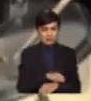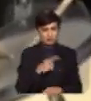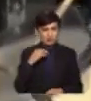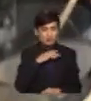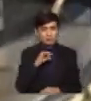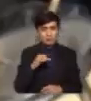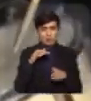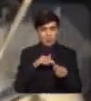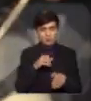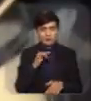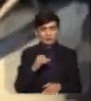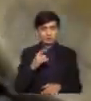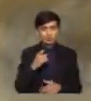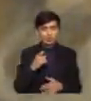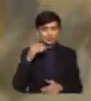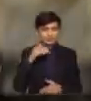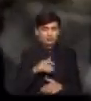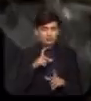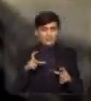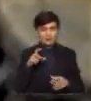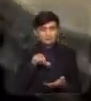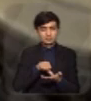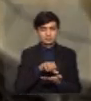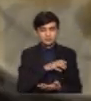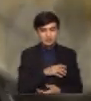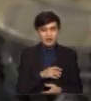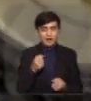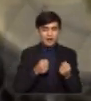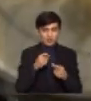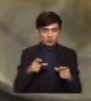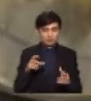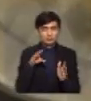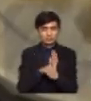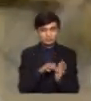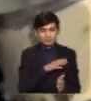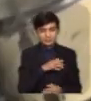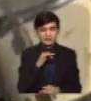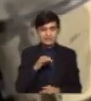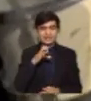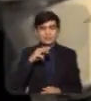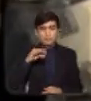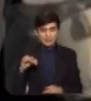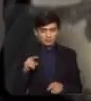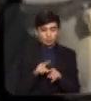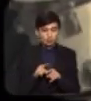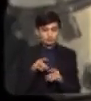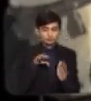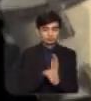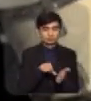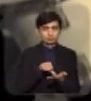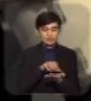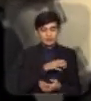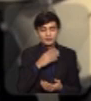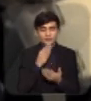застряли сотни тысяч человек. К транспортникам присоединились даже СМИ. Они приостановили свою работу